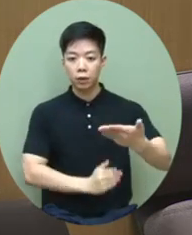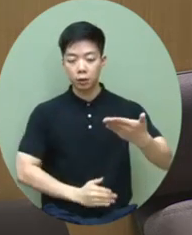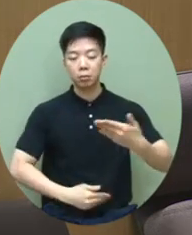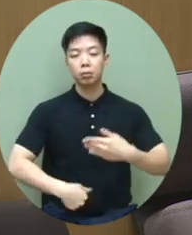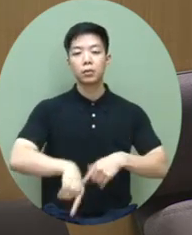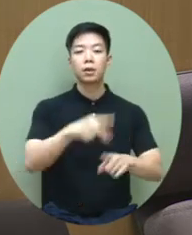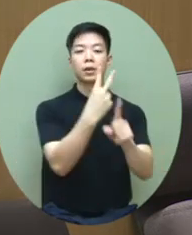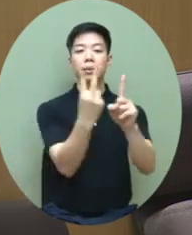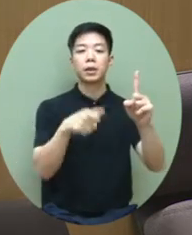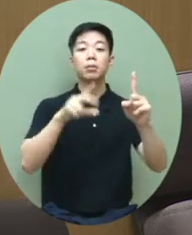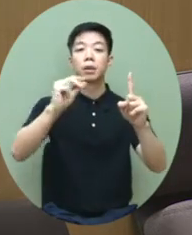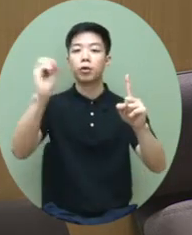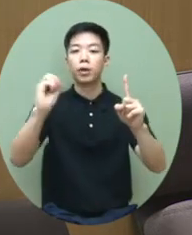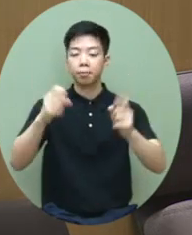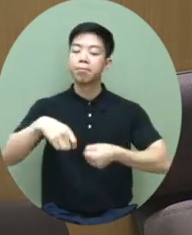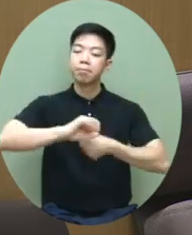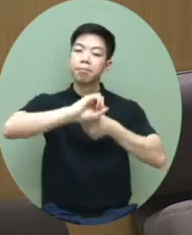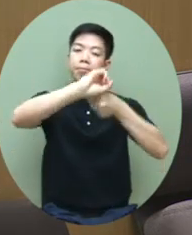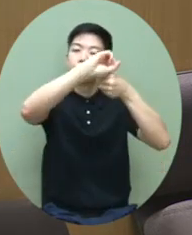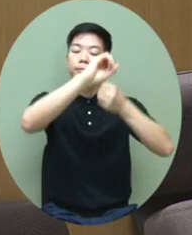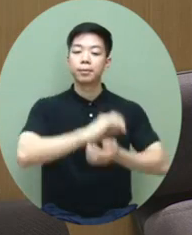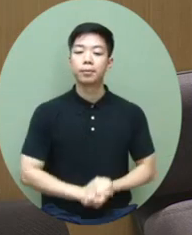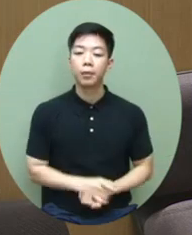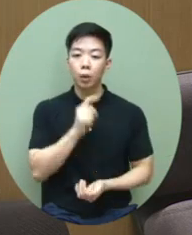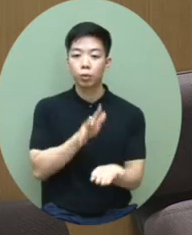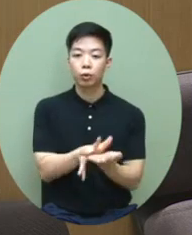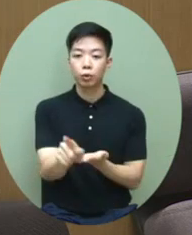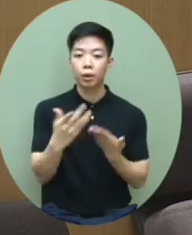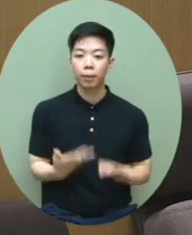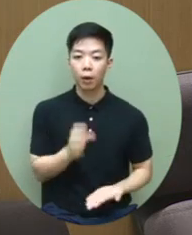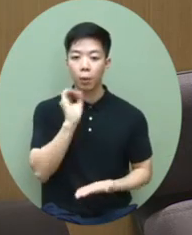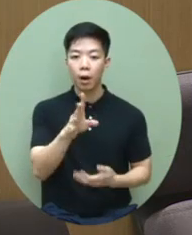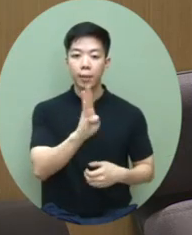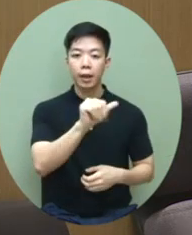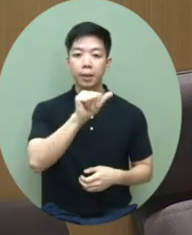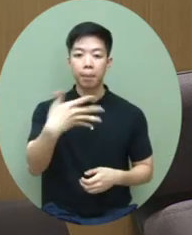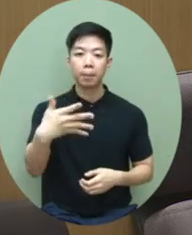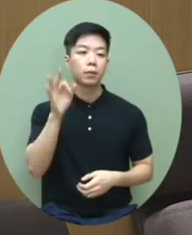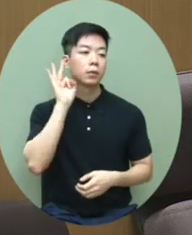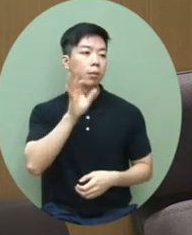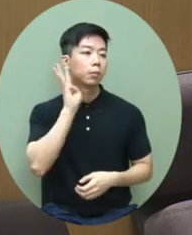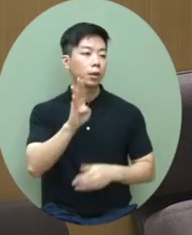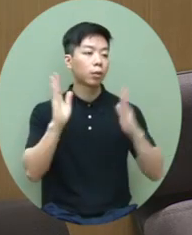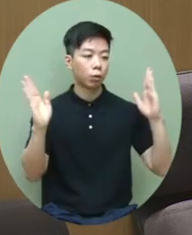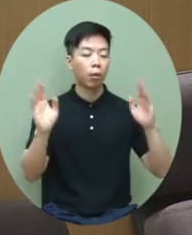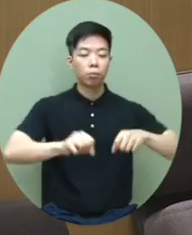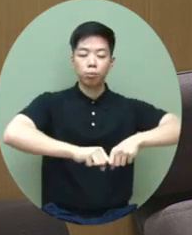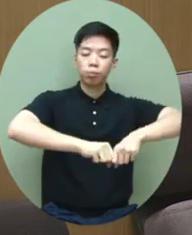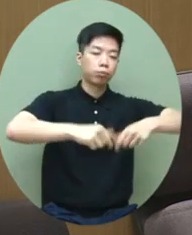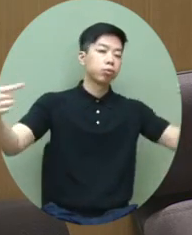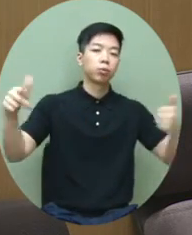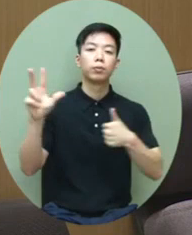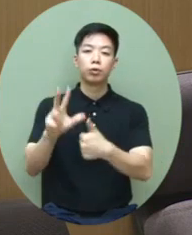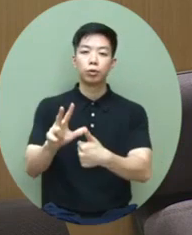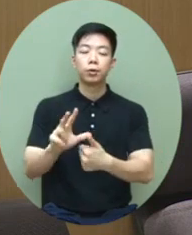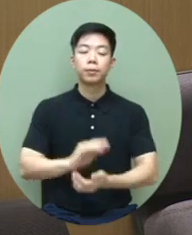12.7%啦，即係有專家今日都話BA.5 喺3至4個星期之內有機會變成主流病毒啦，即係想問下